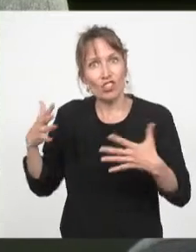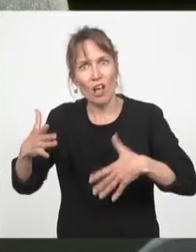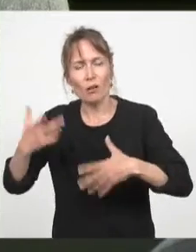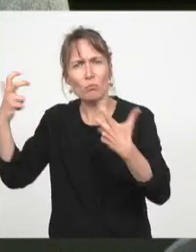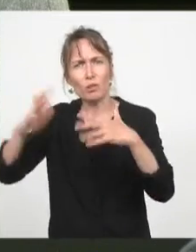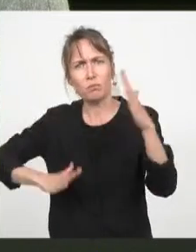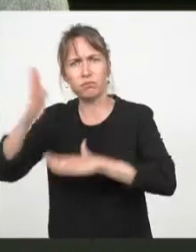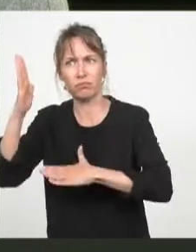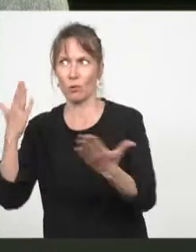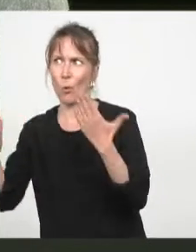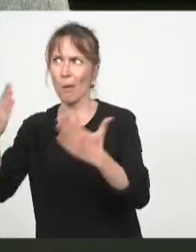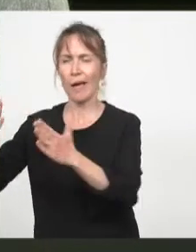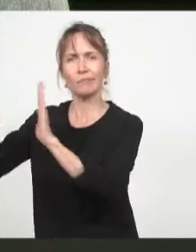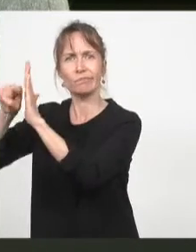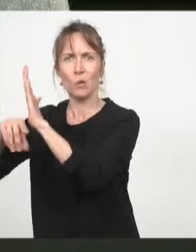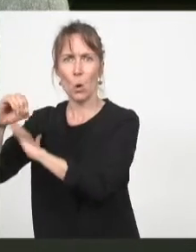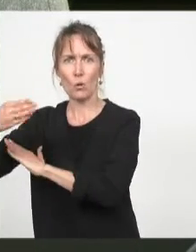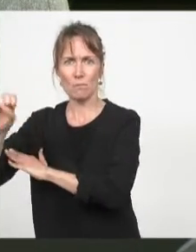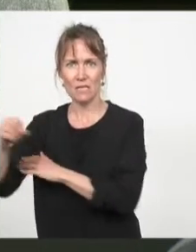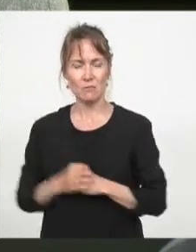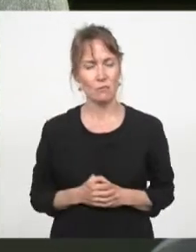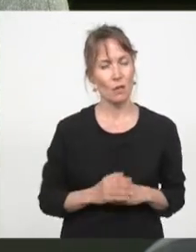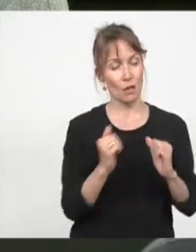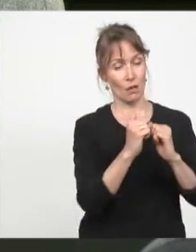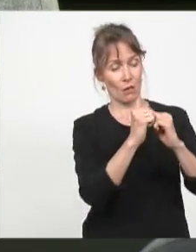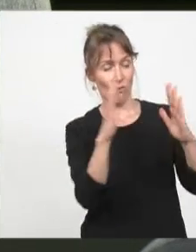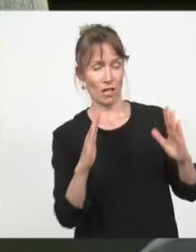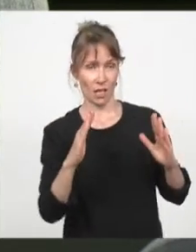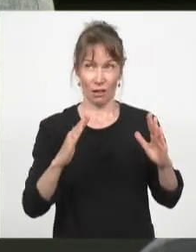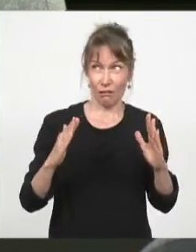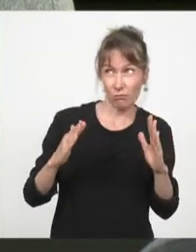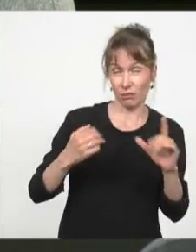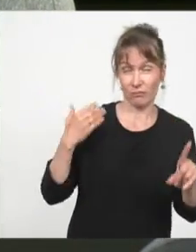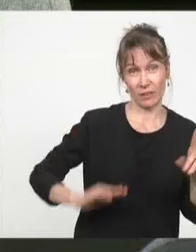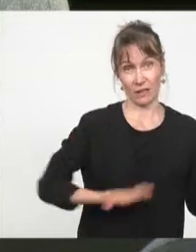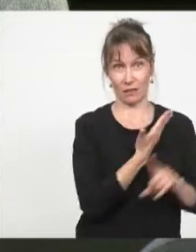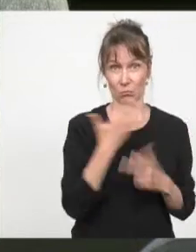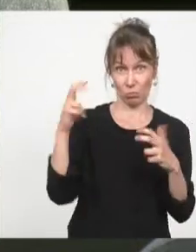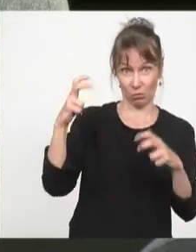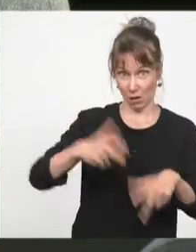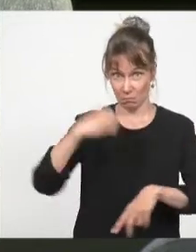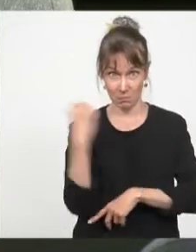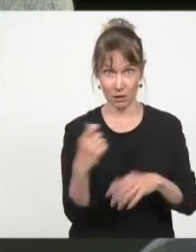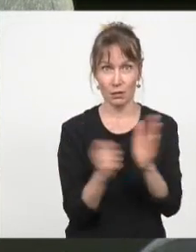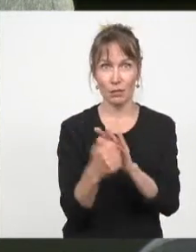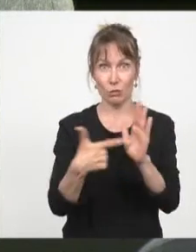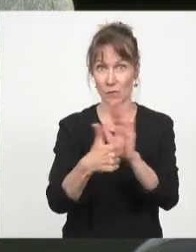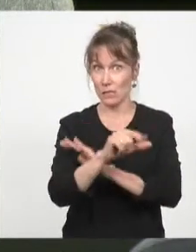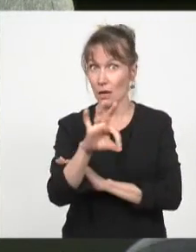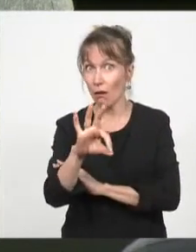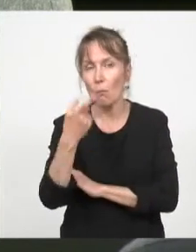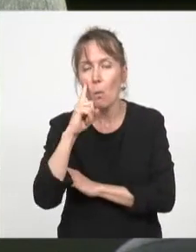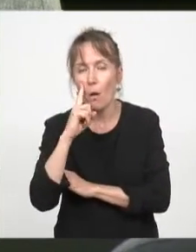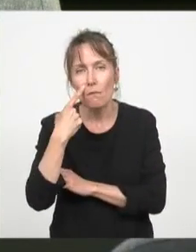L'étude d'impact est formelle, le nombre de foyers exposés au bruit sera d'autant plus important d'ici 2050 lorsqu'on considère les perspectives de développement